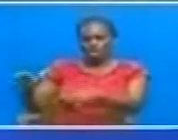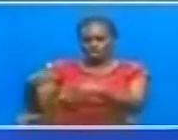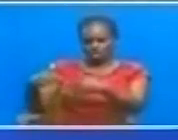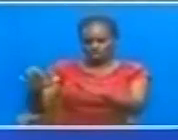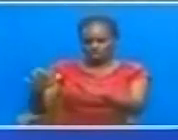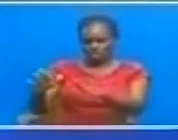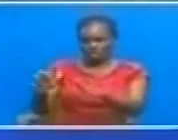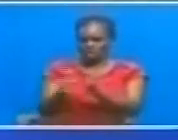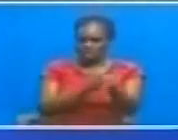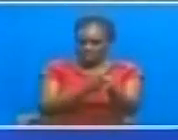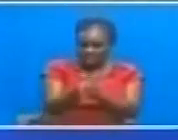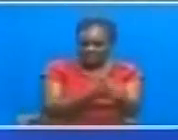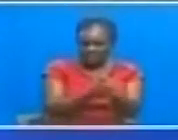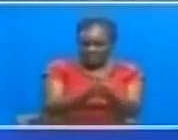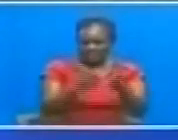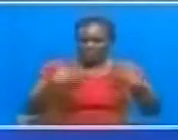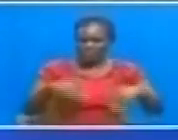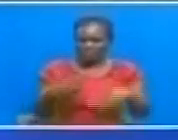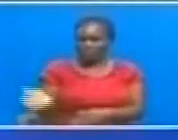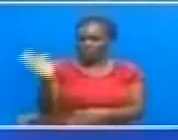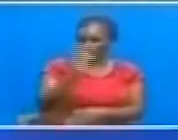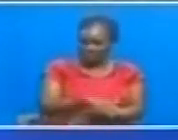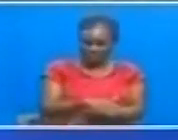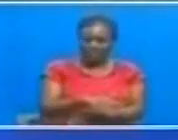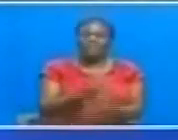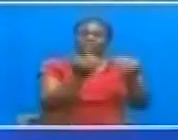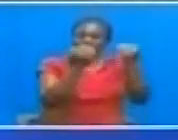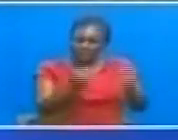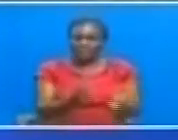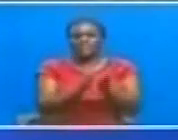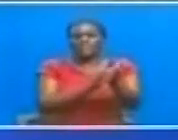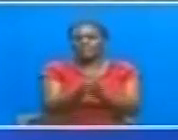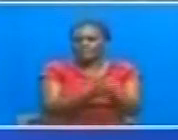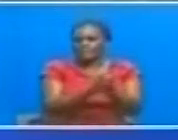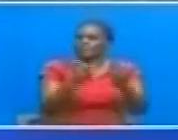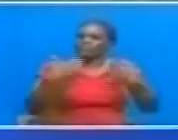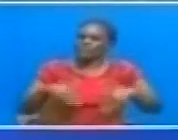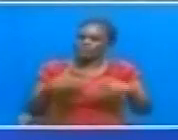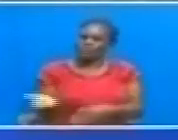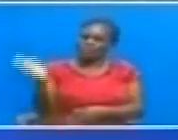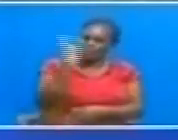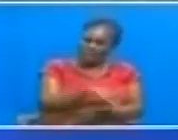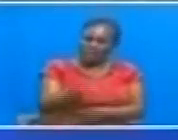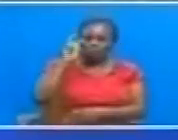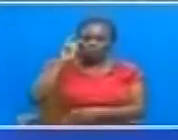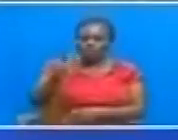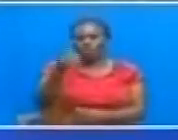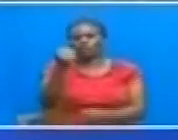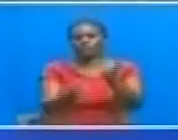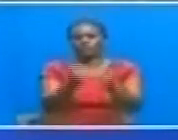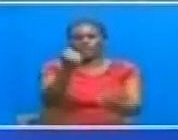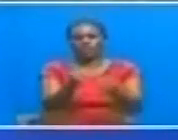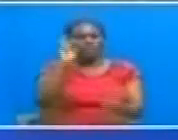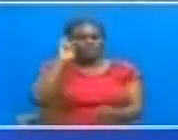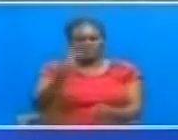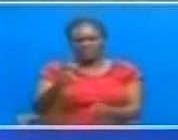of, you know, psych and the drive of people coming back, and we really need that to get back. We need the people back to watching, you know, the rally, and we've seen a lot of